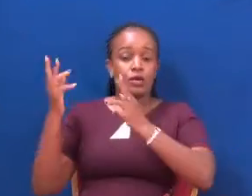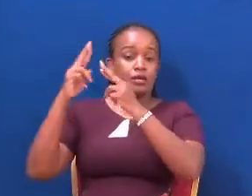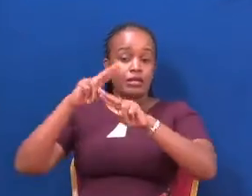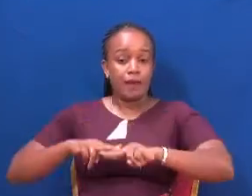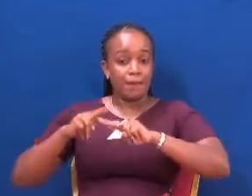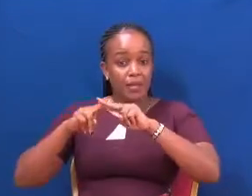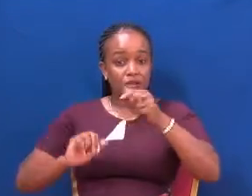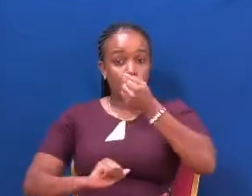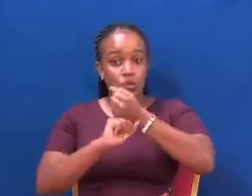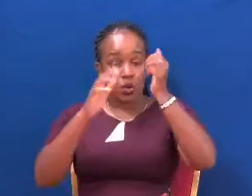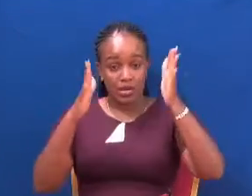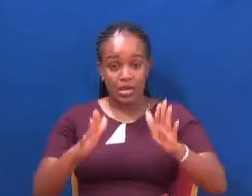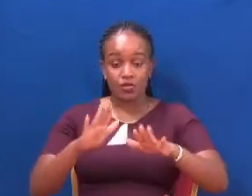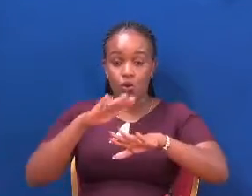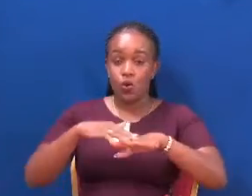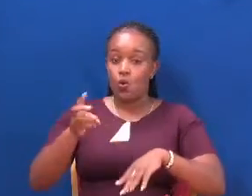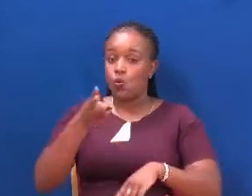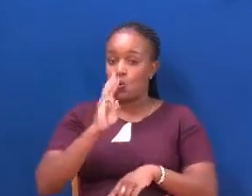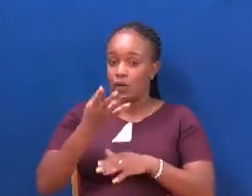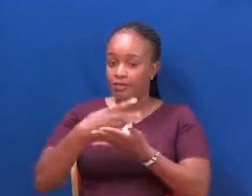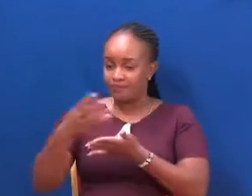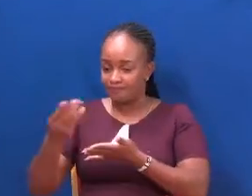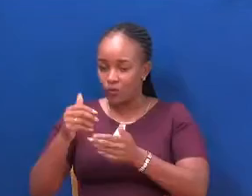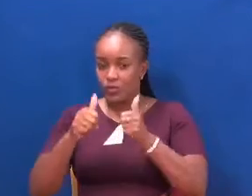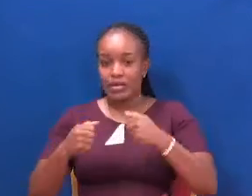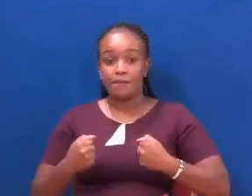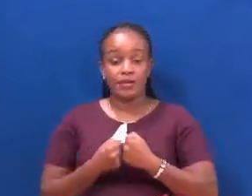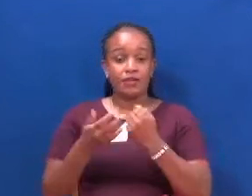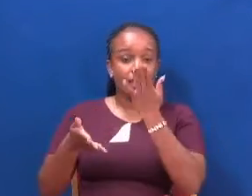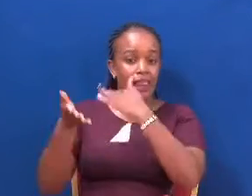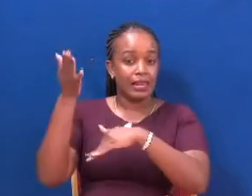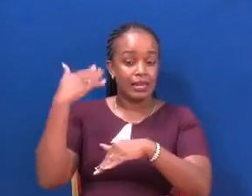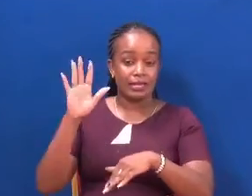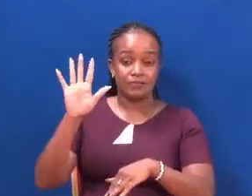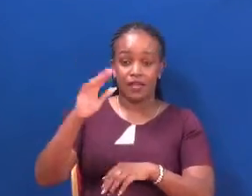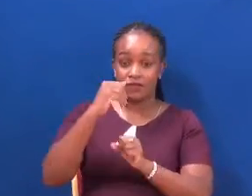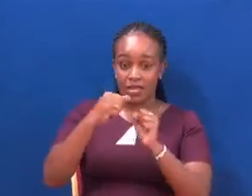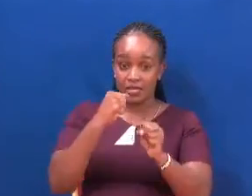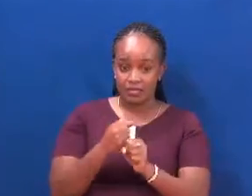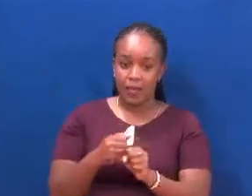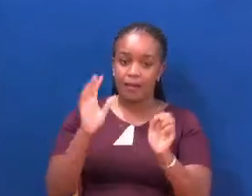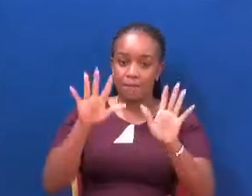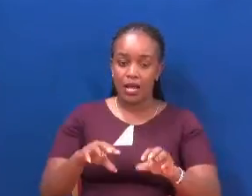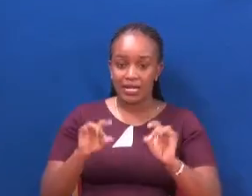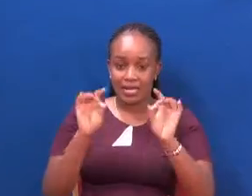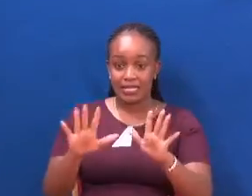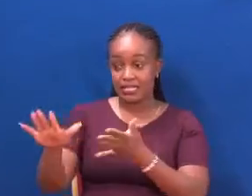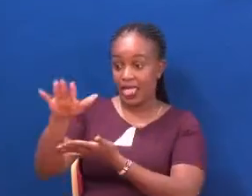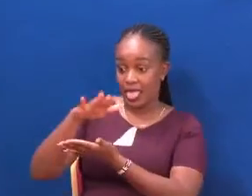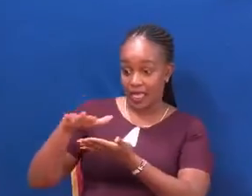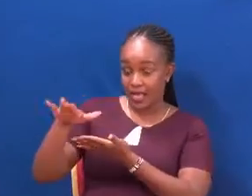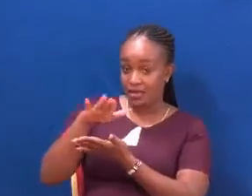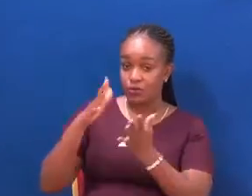supply, and this has been happening for the last 5 years. In Bangladesh estate, we came across hundreds